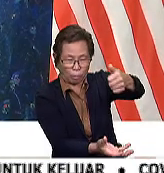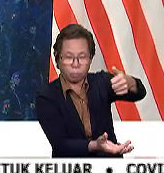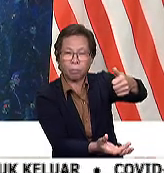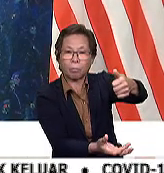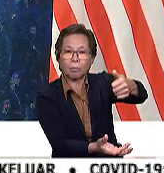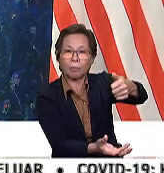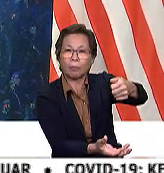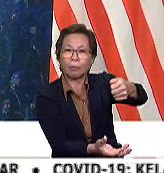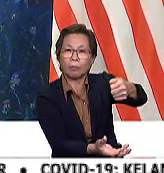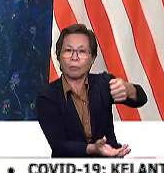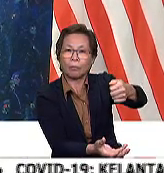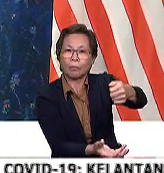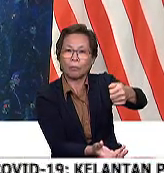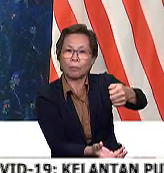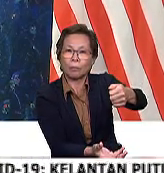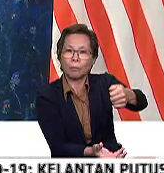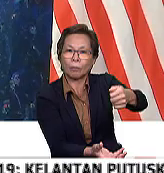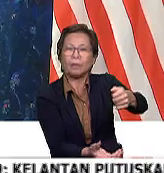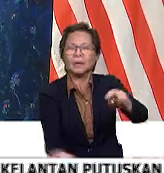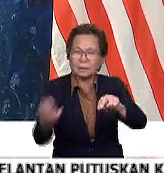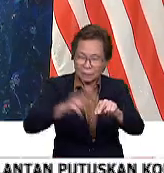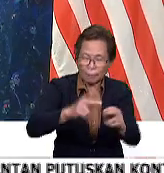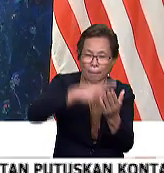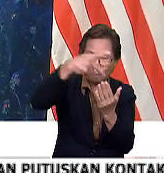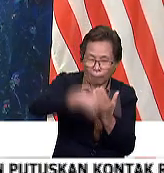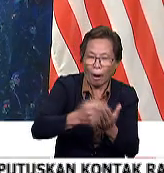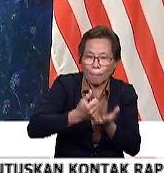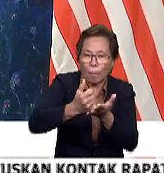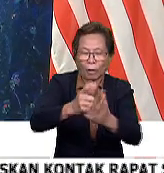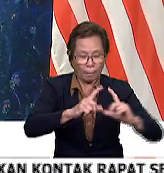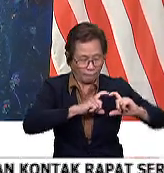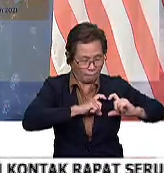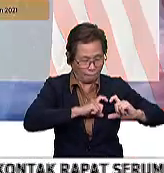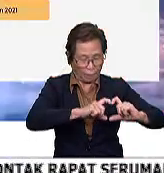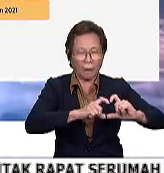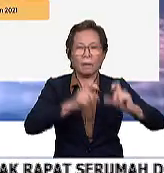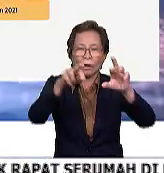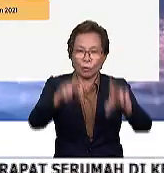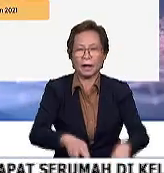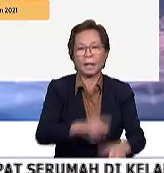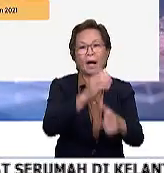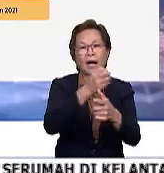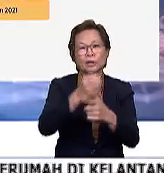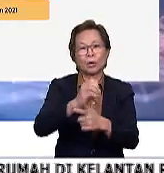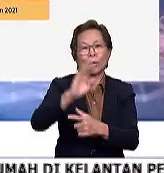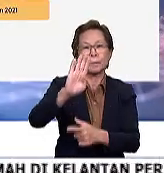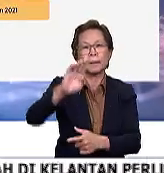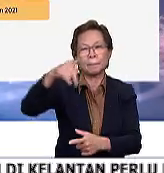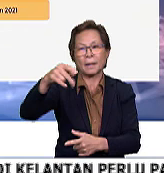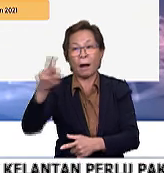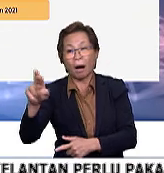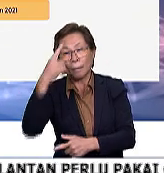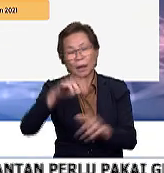bagi menambah kado program bantuan prihatin rakyat atau BPR Hai